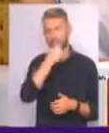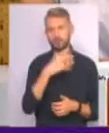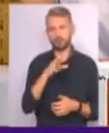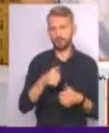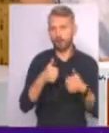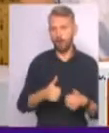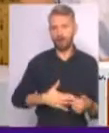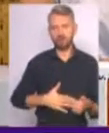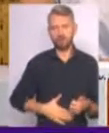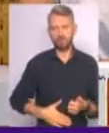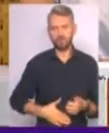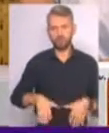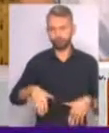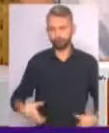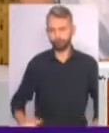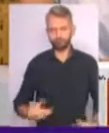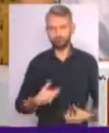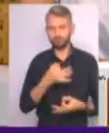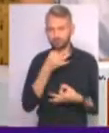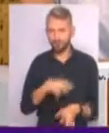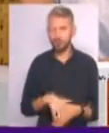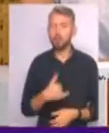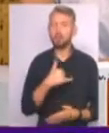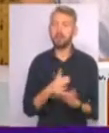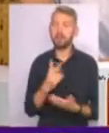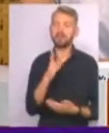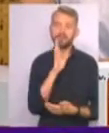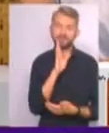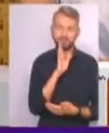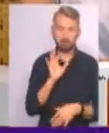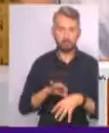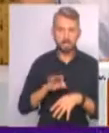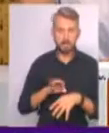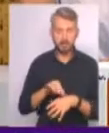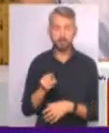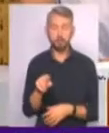животом. От у мене є дві дівчини, дві пацієнтки, які